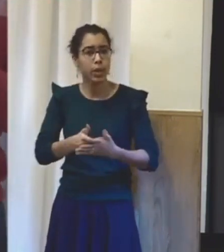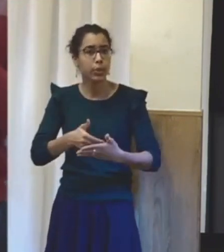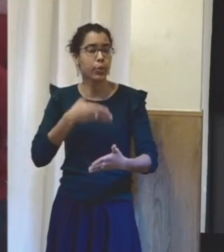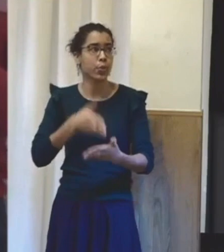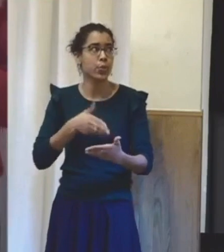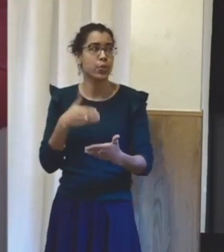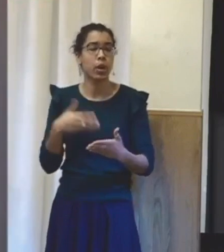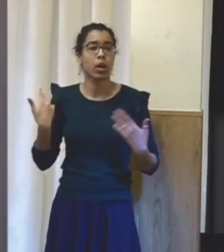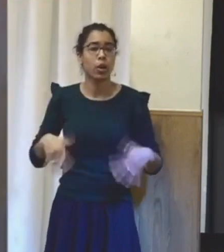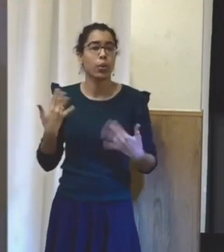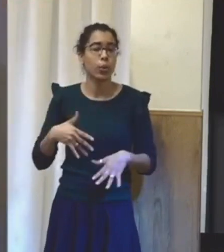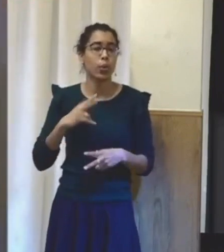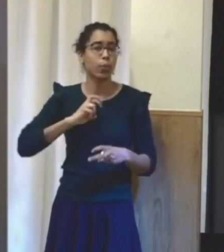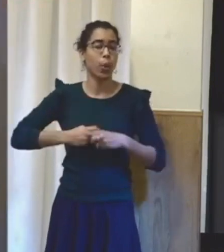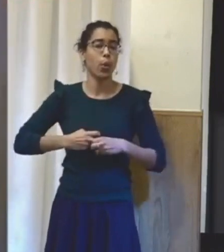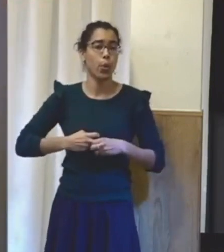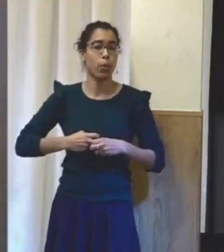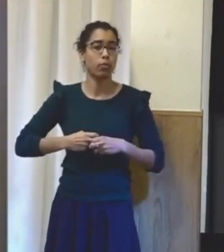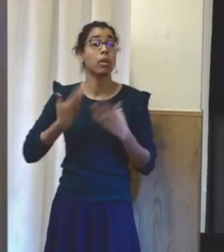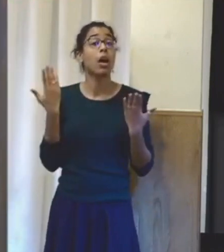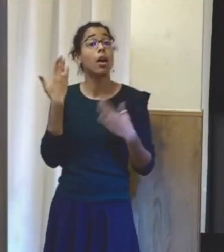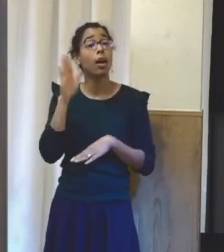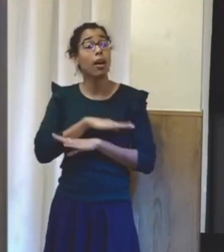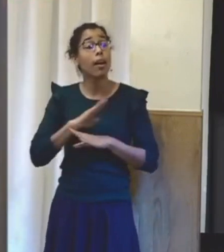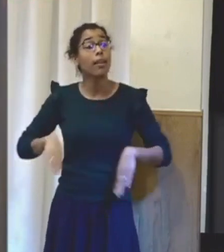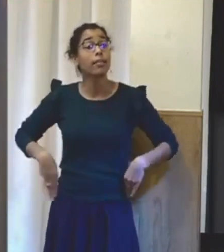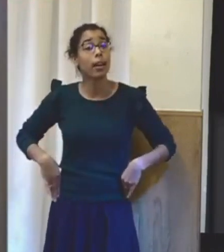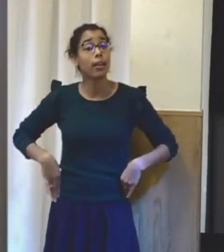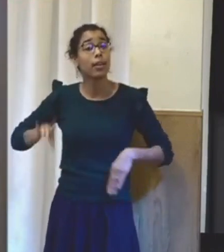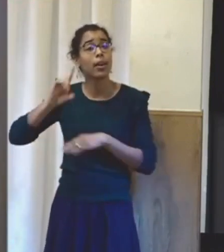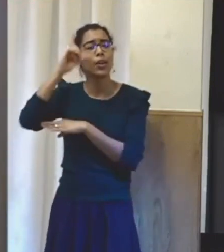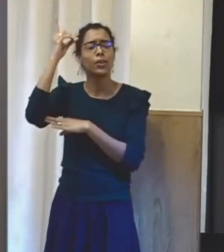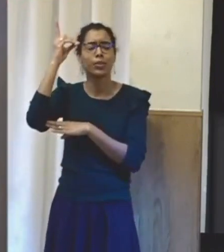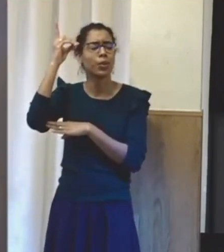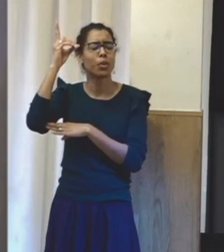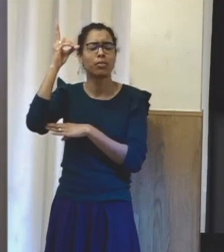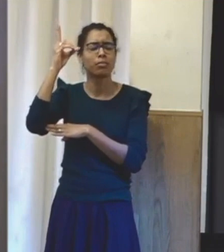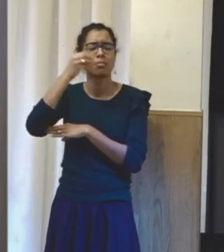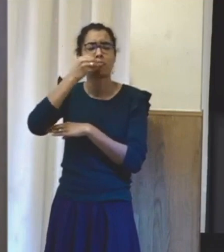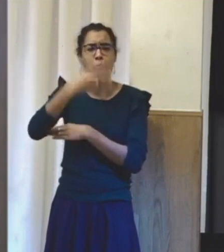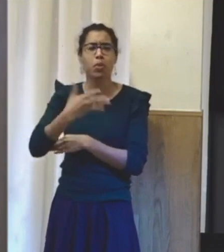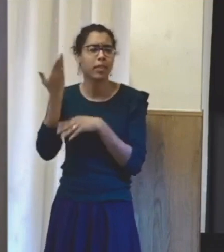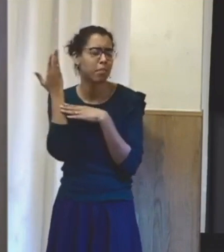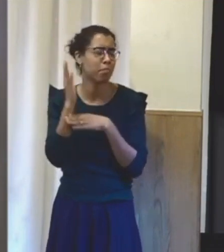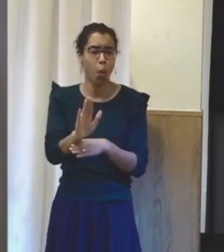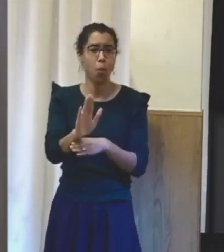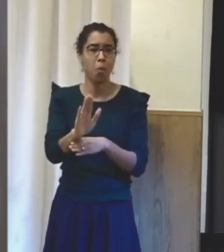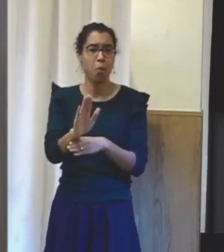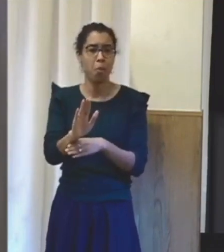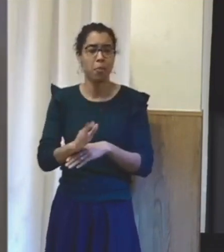Et à la fin, Dieu a manifesté toute sa bonté envers lui.